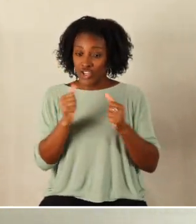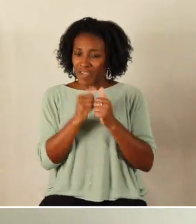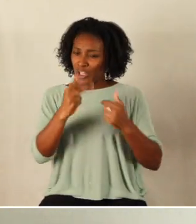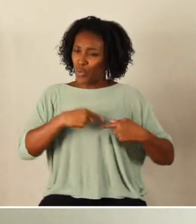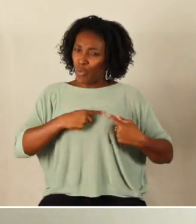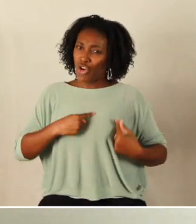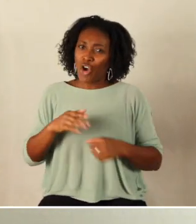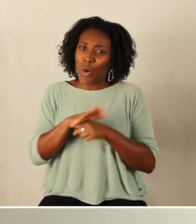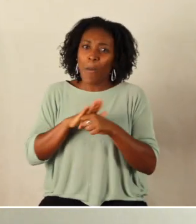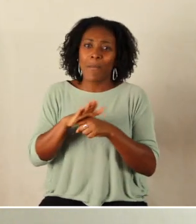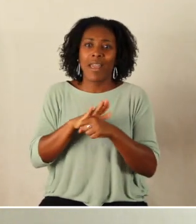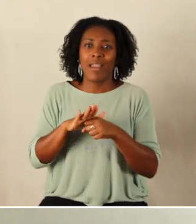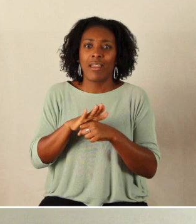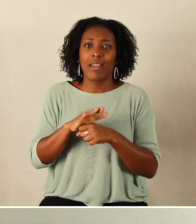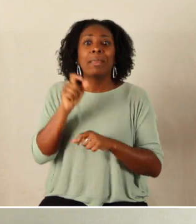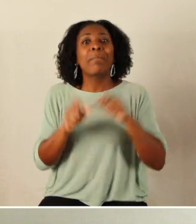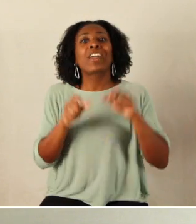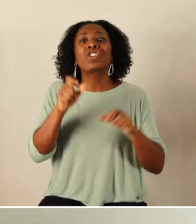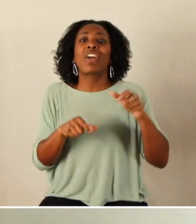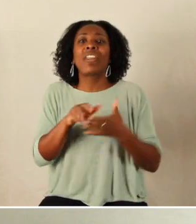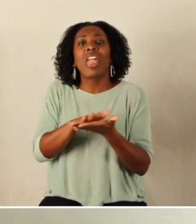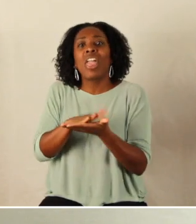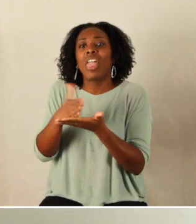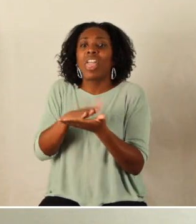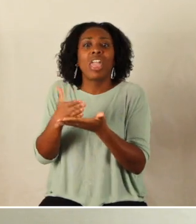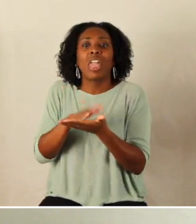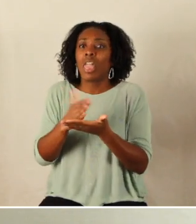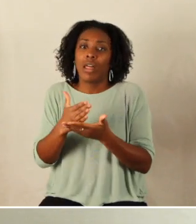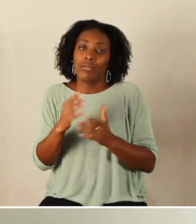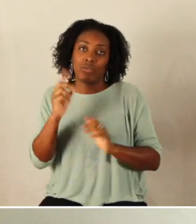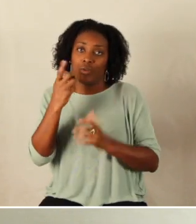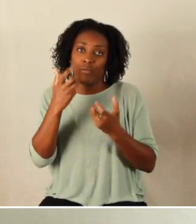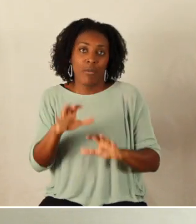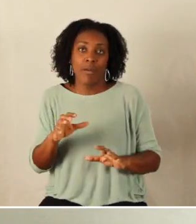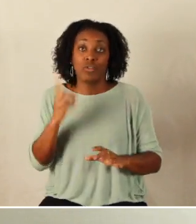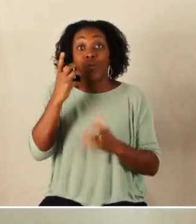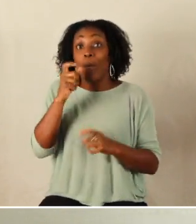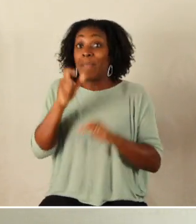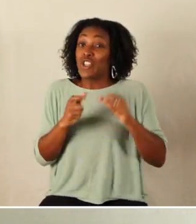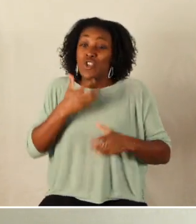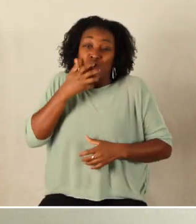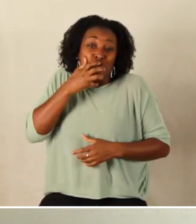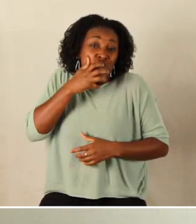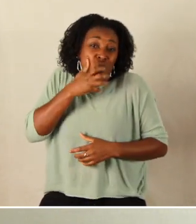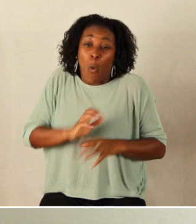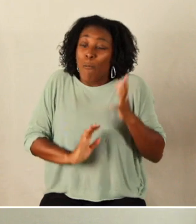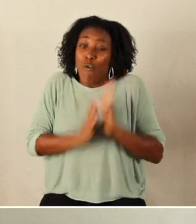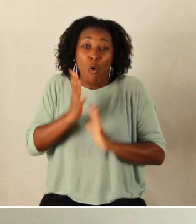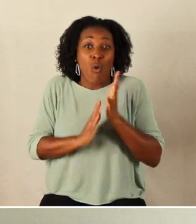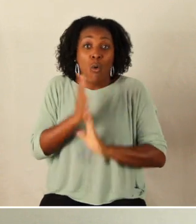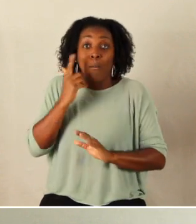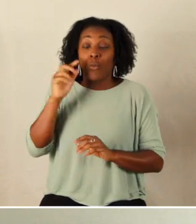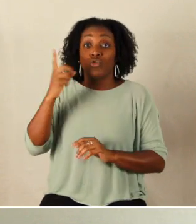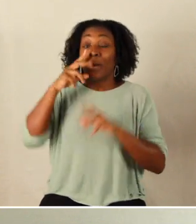Les tièdes n'ont pas de place. Dieu cherche des hommes ou des femmes bouillants qui savent se tenir et